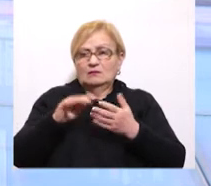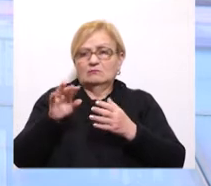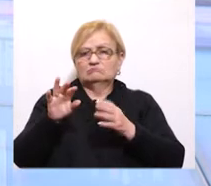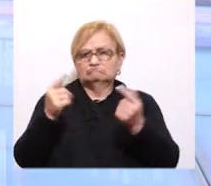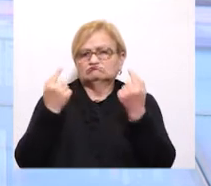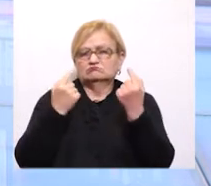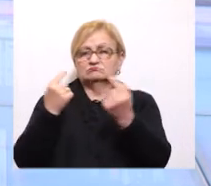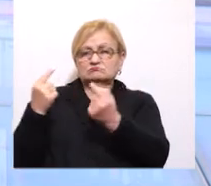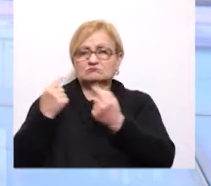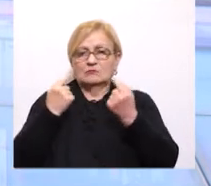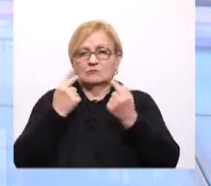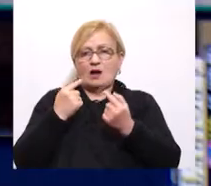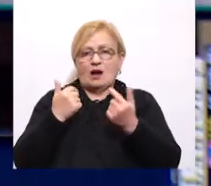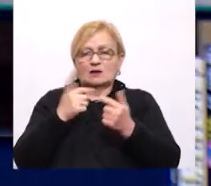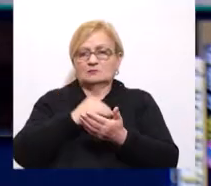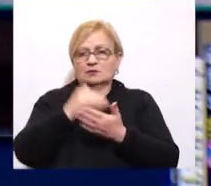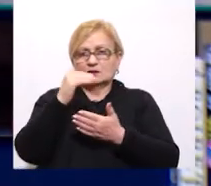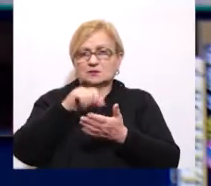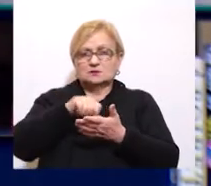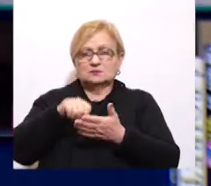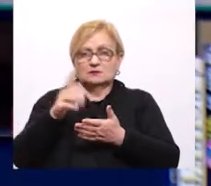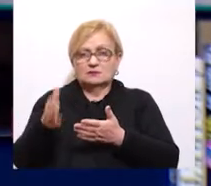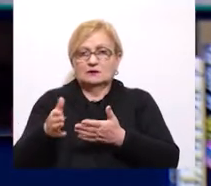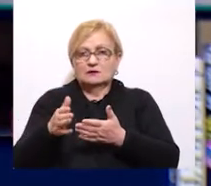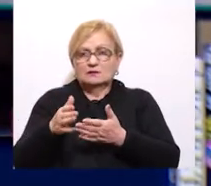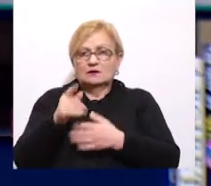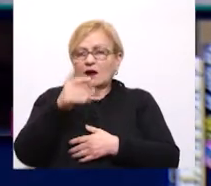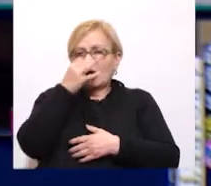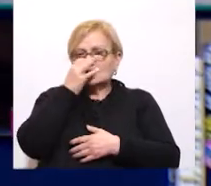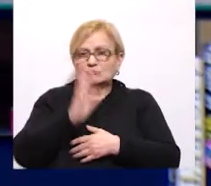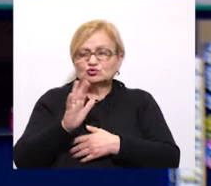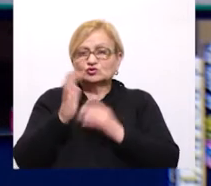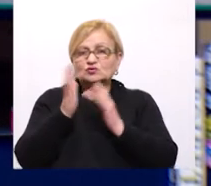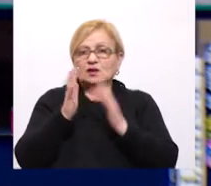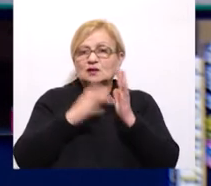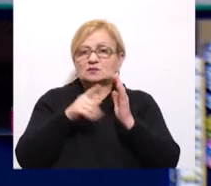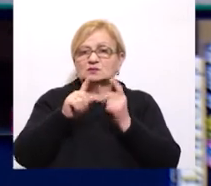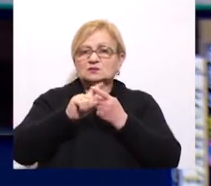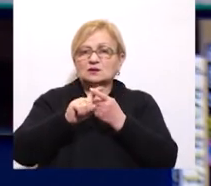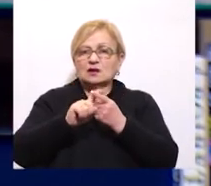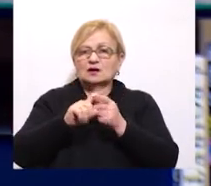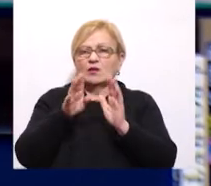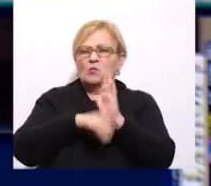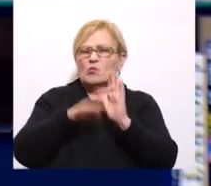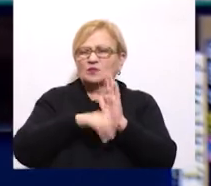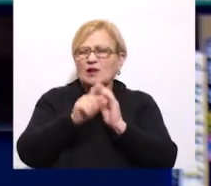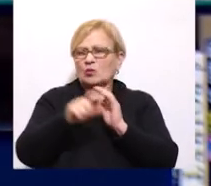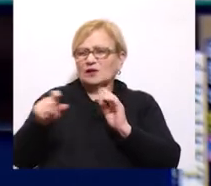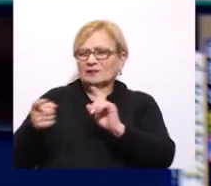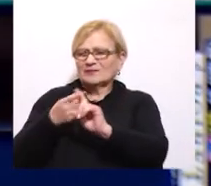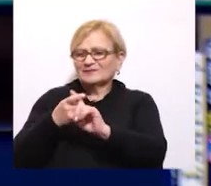რჩეული მაღალი ფენა საზოგადოებისა. მათ არ მოსწონდათ ქრისტეს კავშირი უბრალო